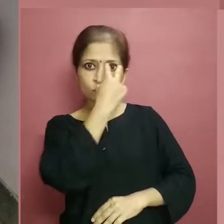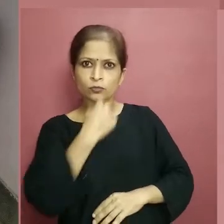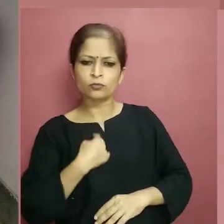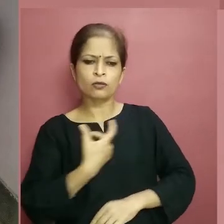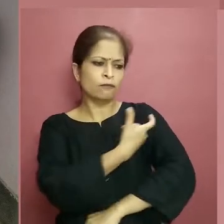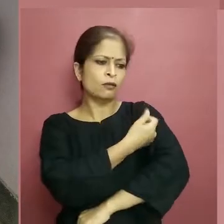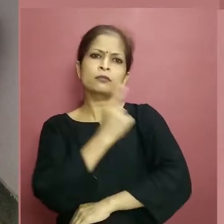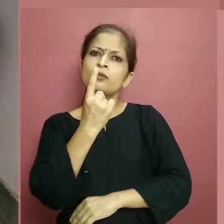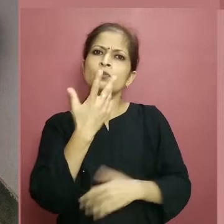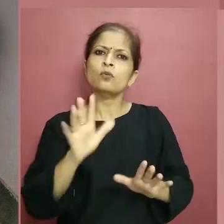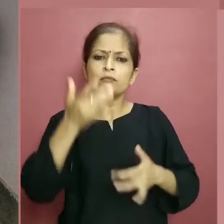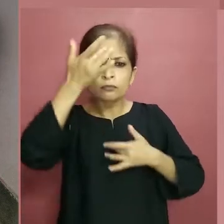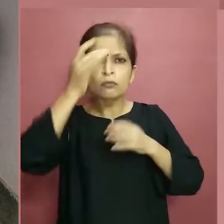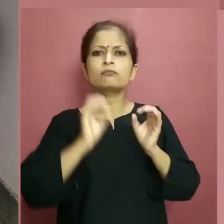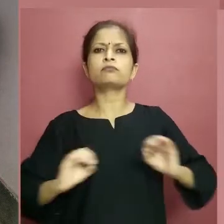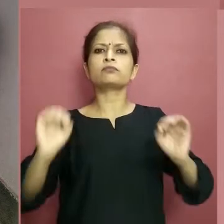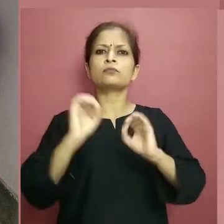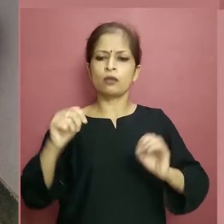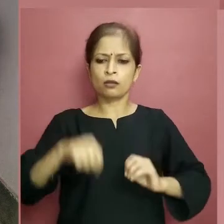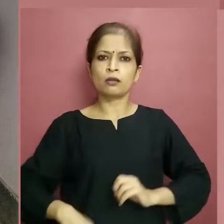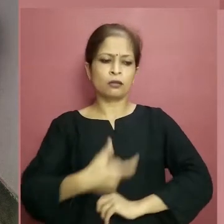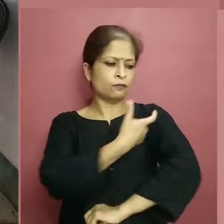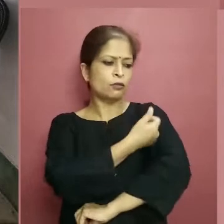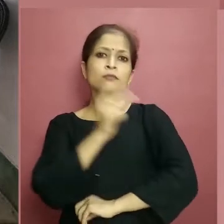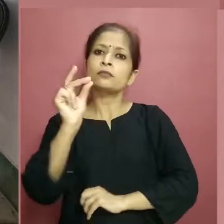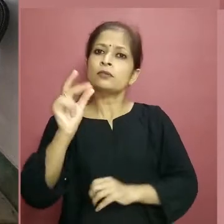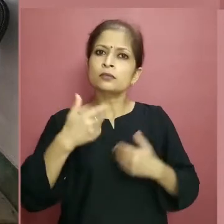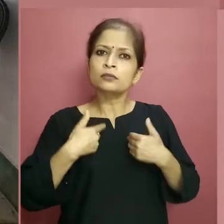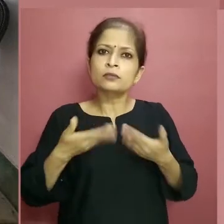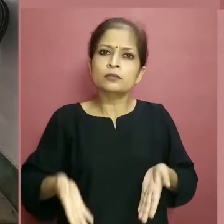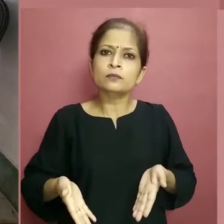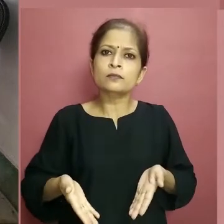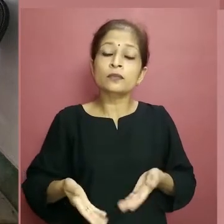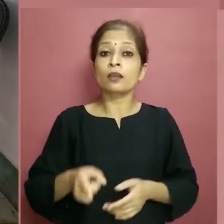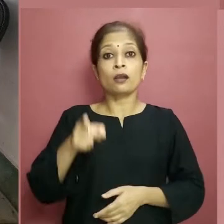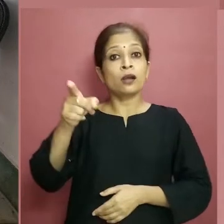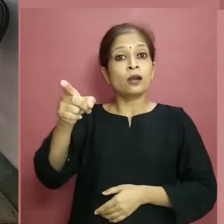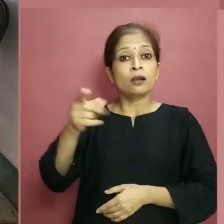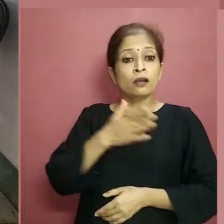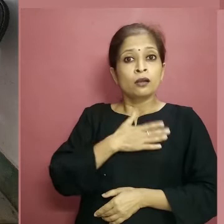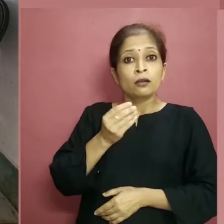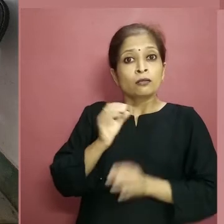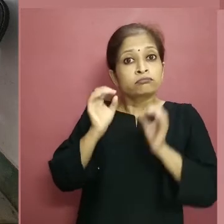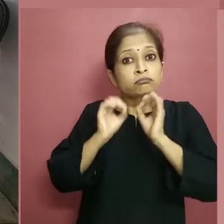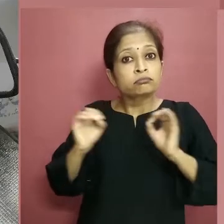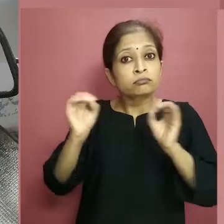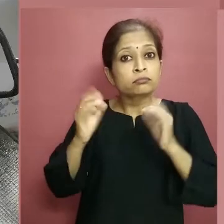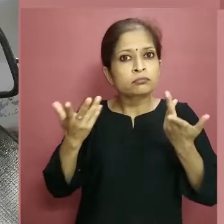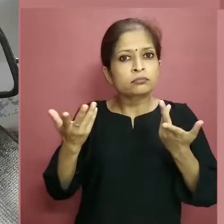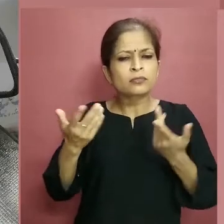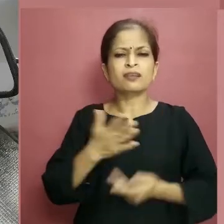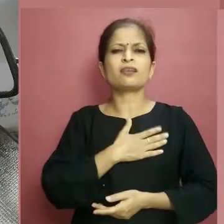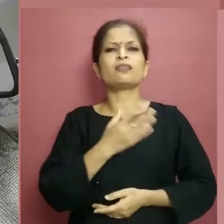ही देख लो, एक डोज लगवा चुका हूँ, मुझे तो कुछ भी नहीं हुआ, और आज दूसरी डोज भी लगवाने आ गया। आपको सच में